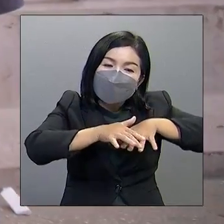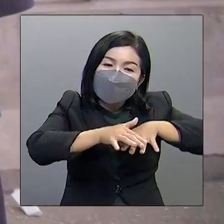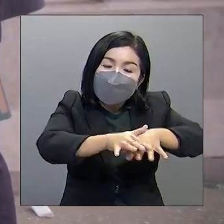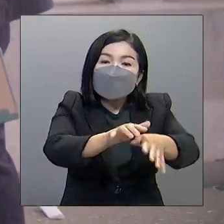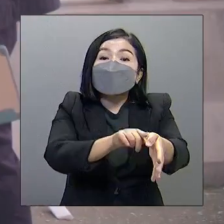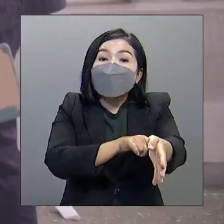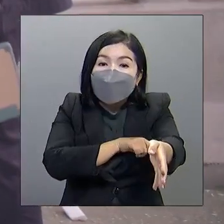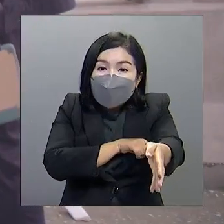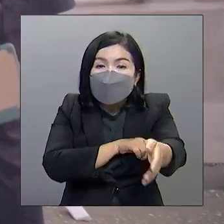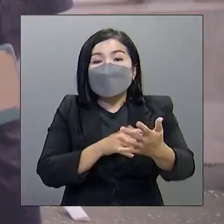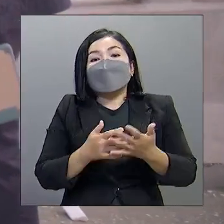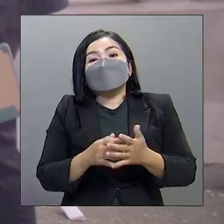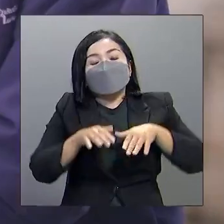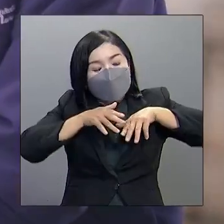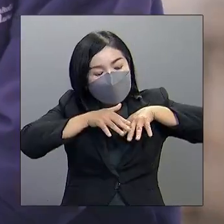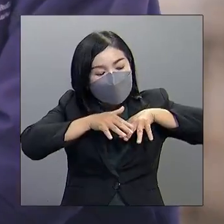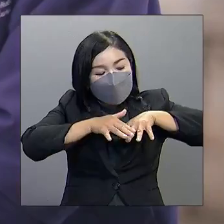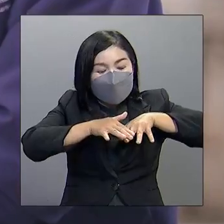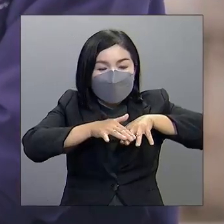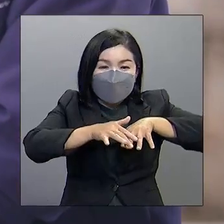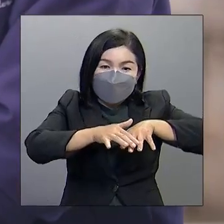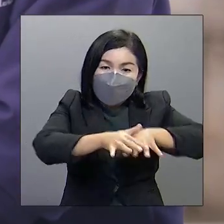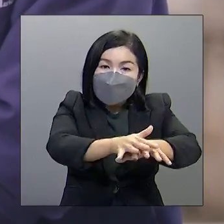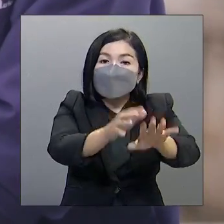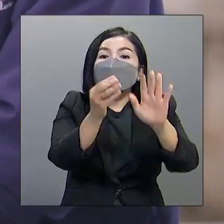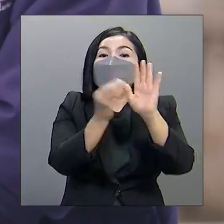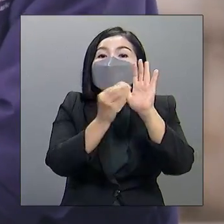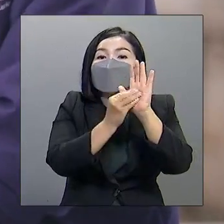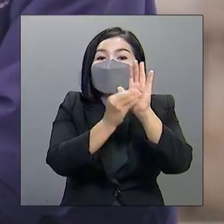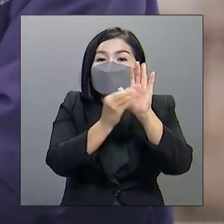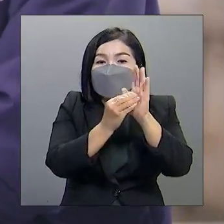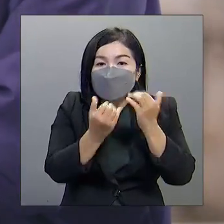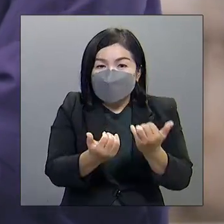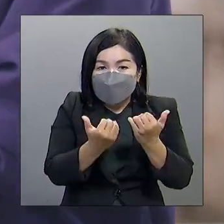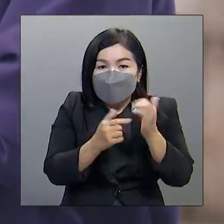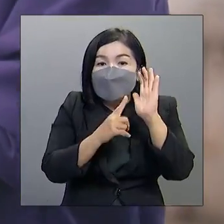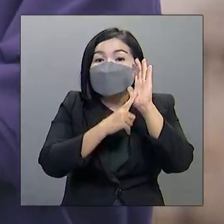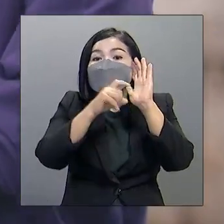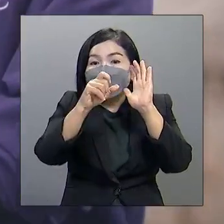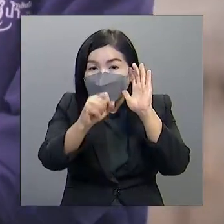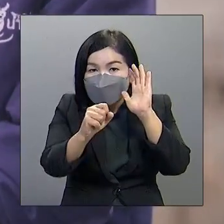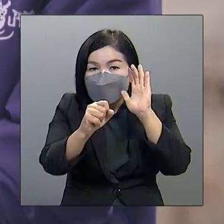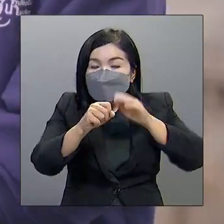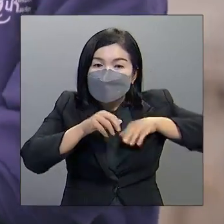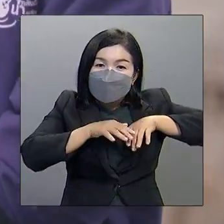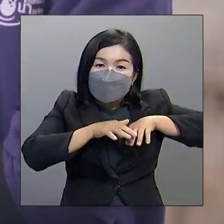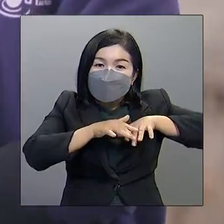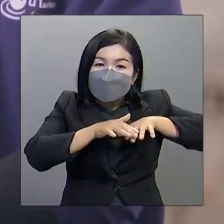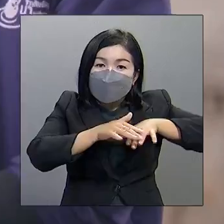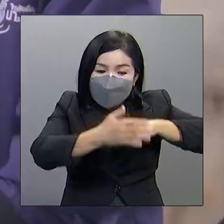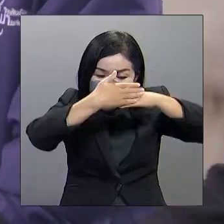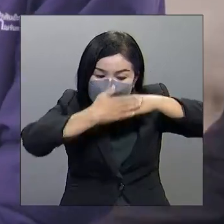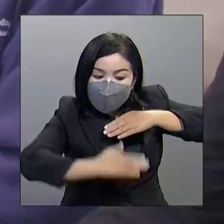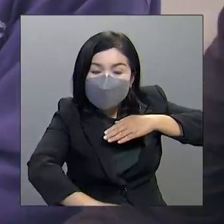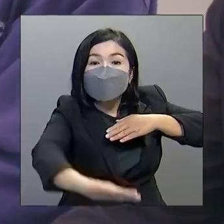ดมาคือพอมันไหลเข้ามาสู่ในเขตพื้นที่ของกรุงเทพมหานครโซนนี้นะครับกับสมุทรปราการเนี่ยมันตกท้องช้างเป็น